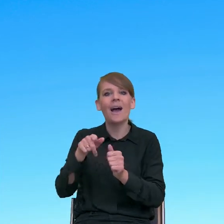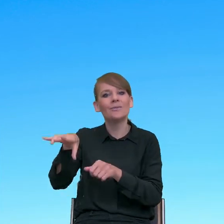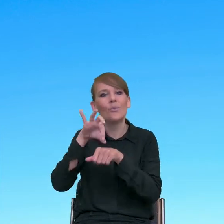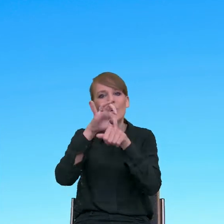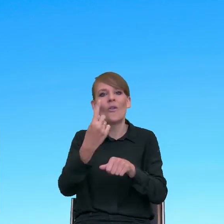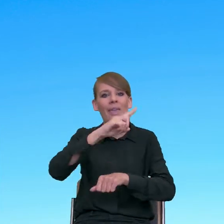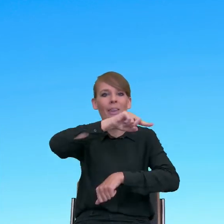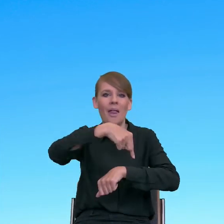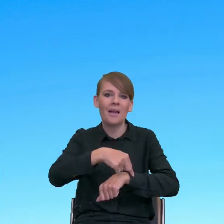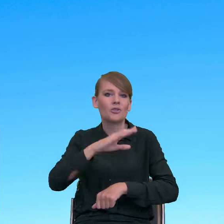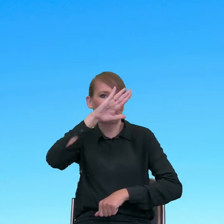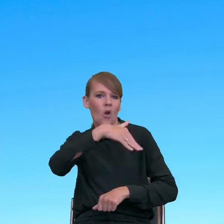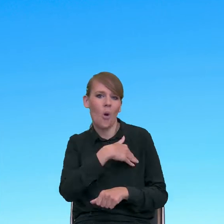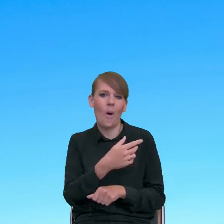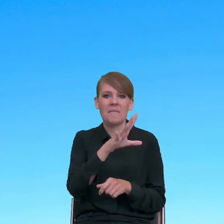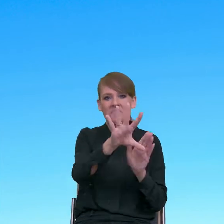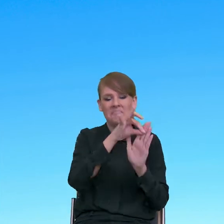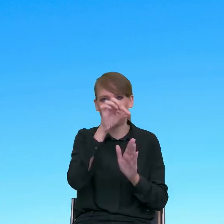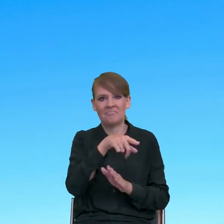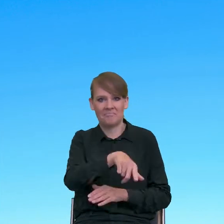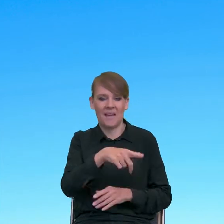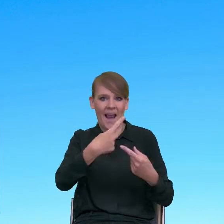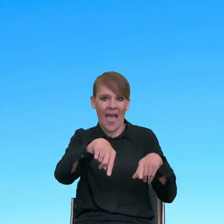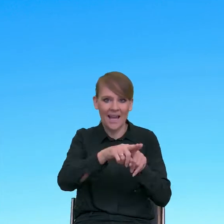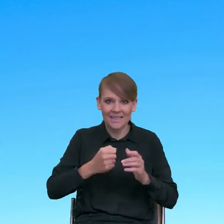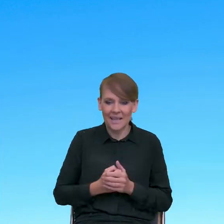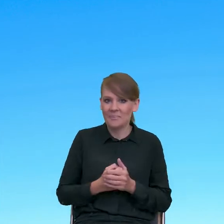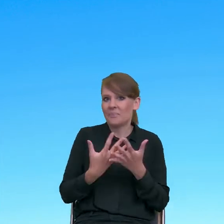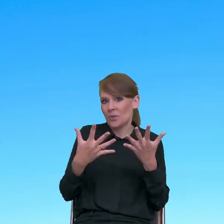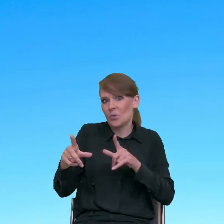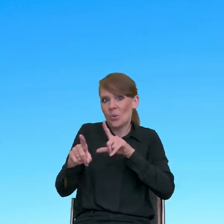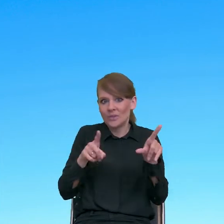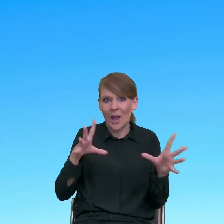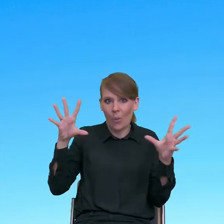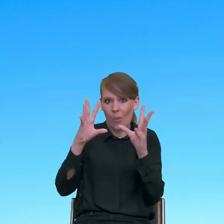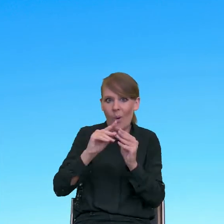w wybranej klasie w swojej szkole. Zatem z tego by wynikało, że tych lekcji powinno być